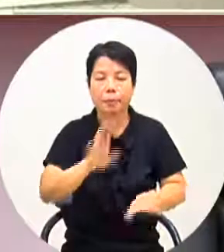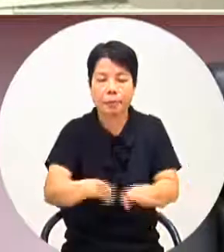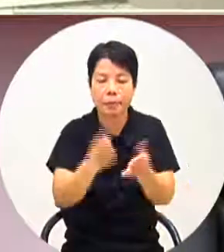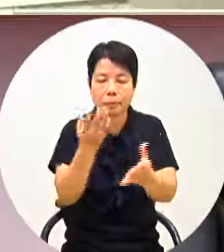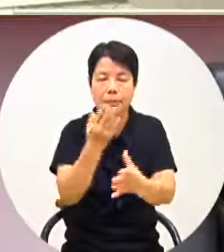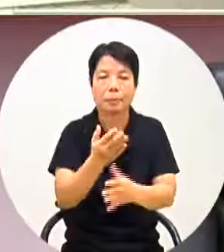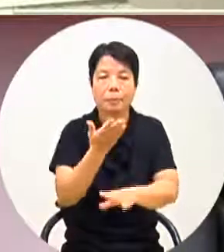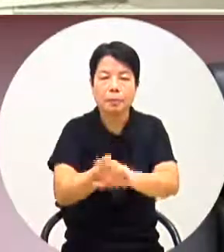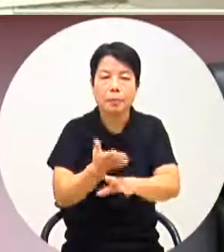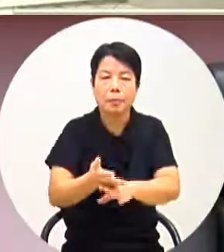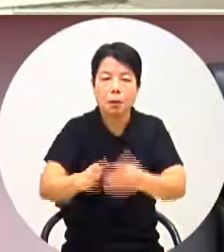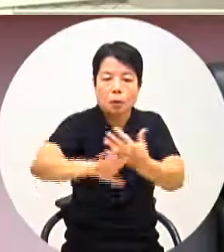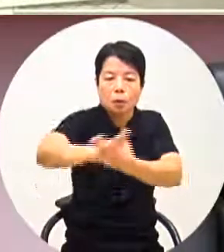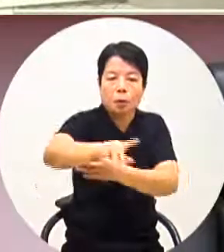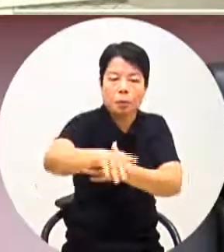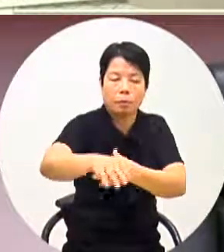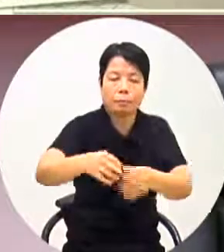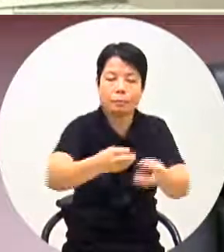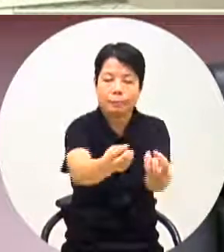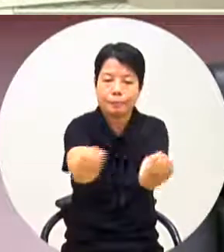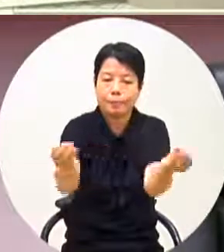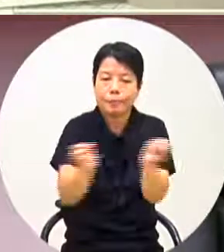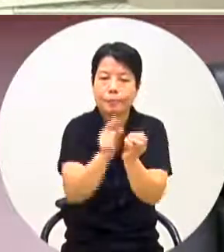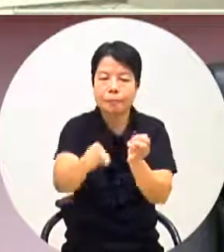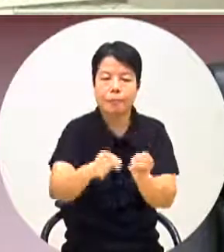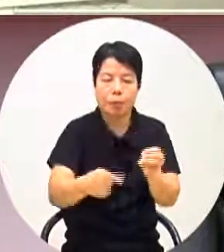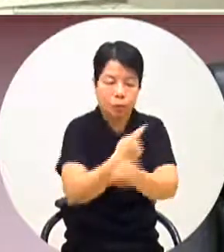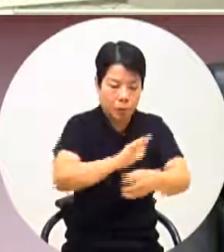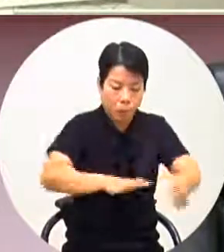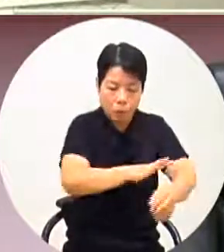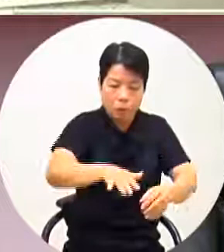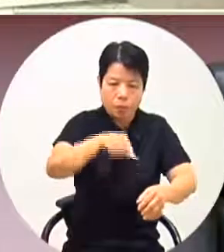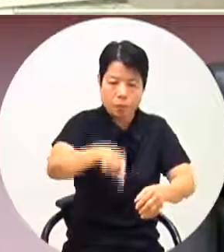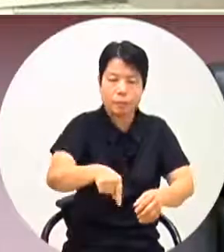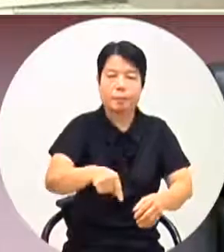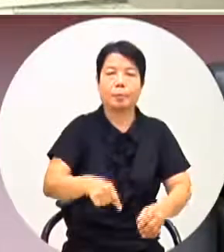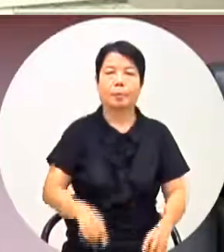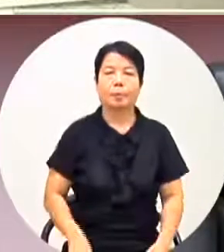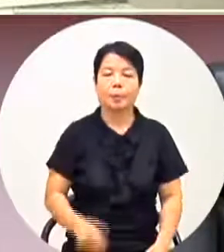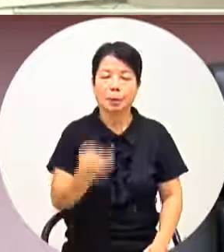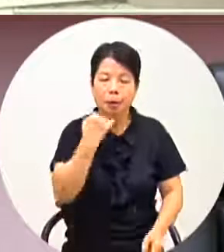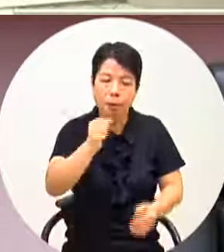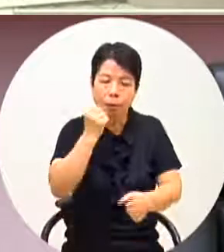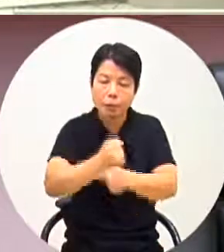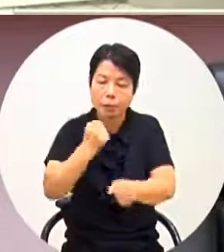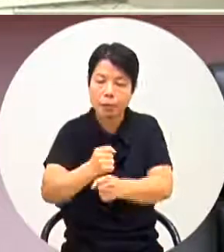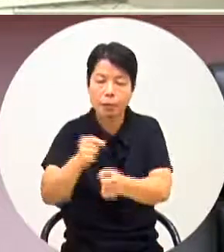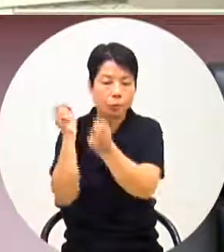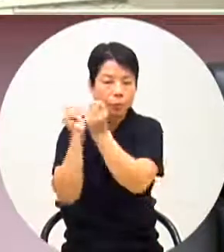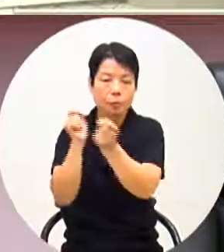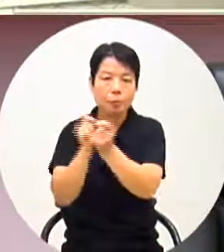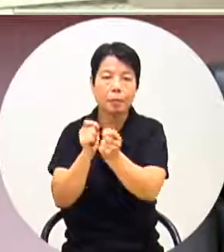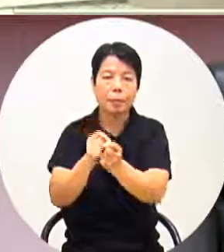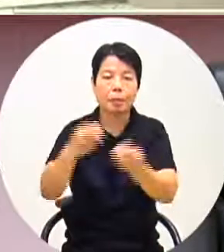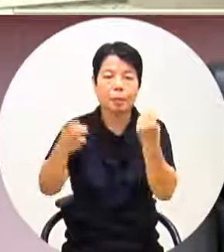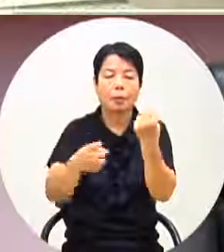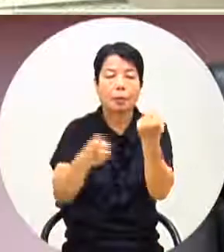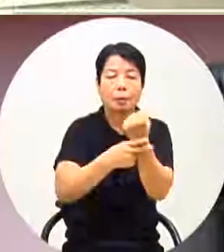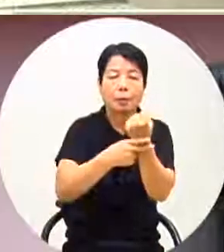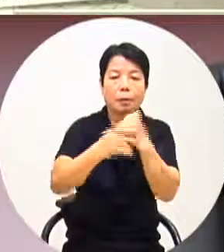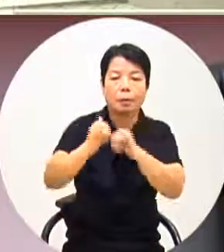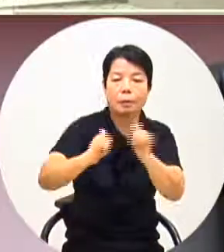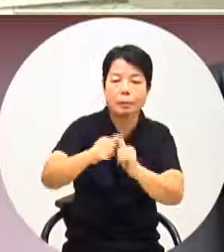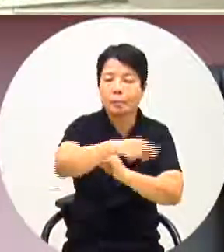面全部都是花园，然后有一个广场，这个广场呢是可以作为附近的里民互相的联